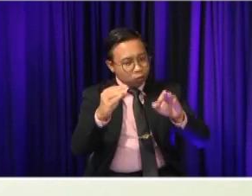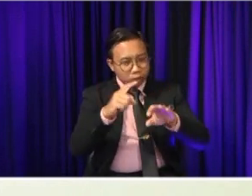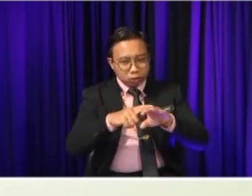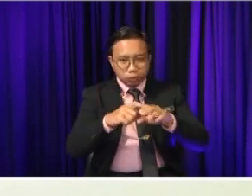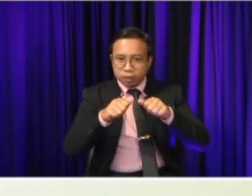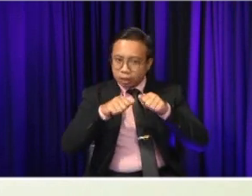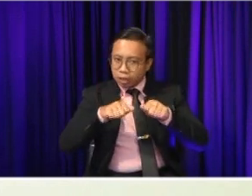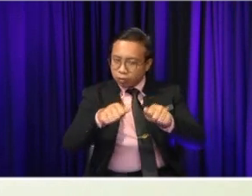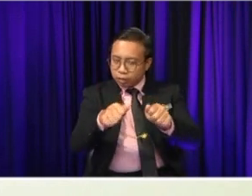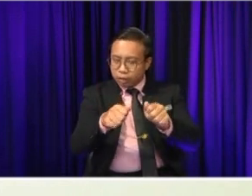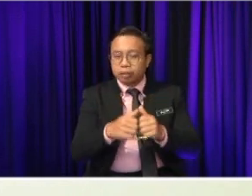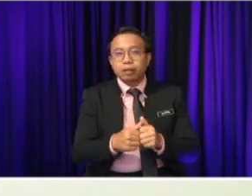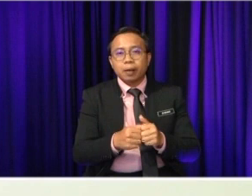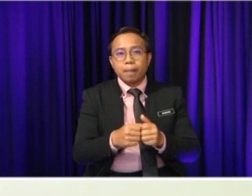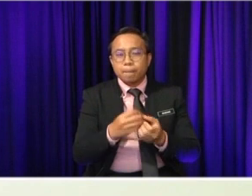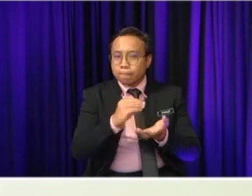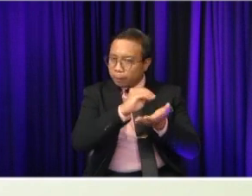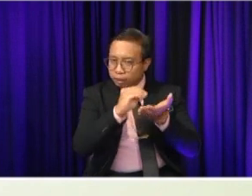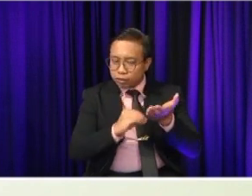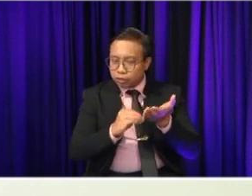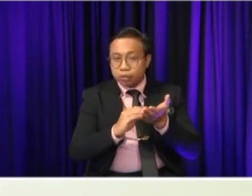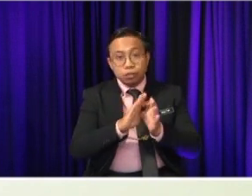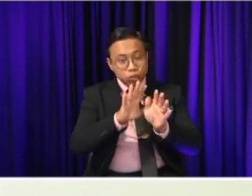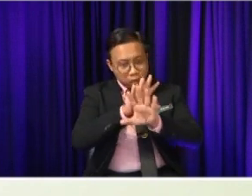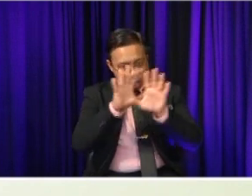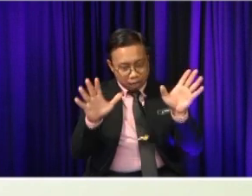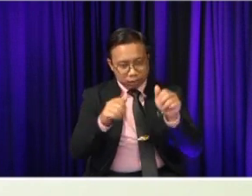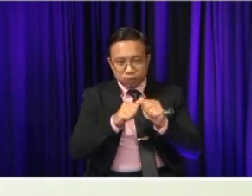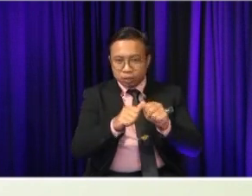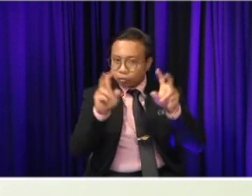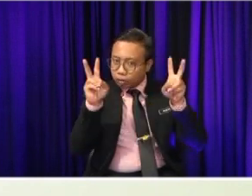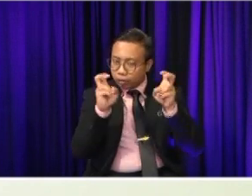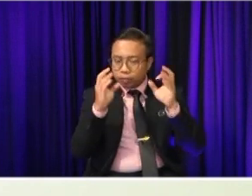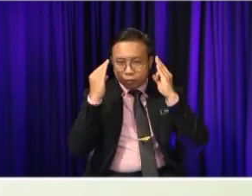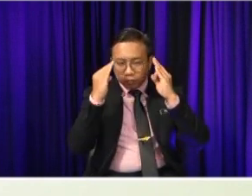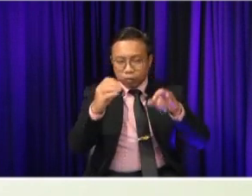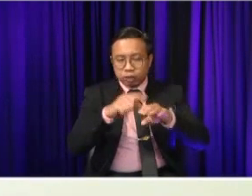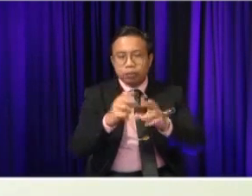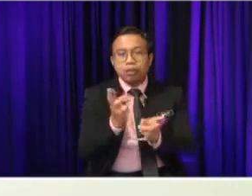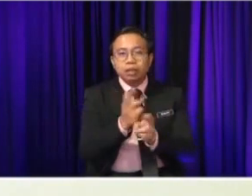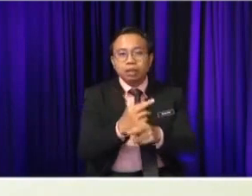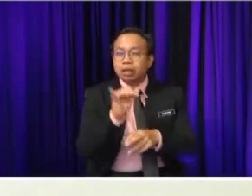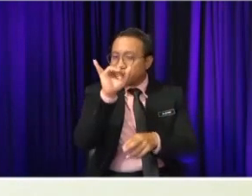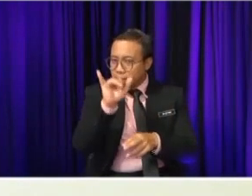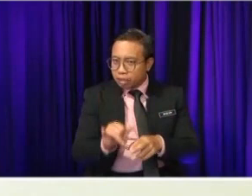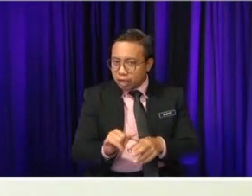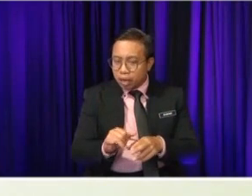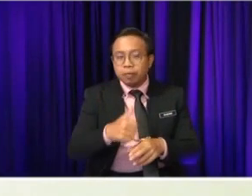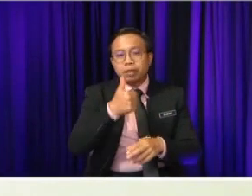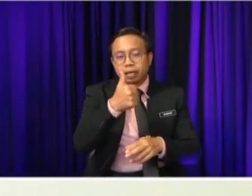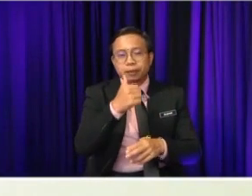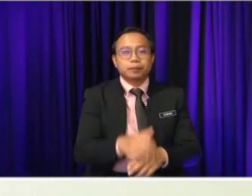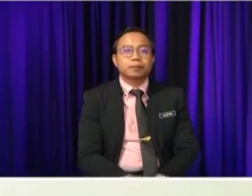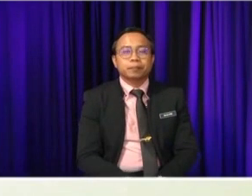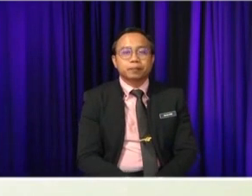kedua message jelas ikut tema dan ayah sekali Adalah fokus kepada rekaan yang menarik Oke yang paling